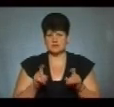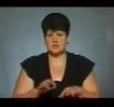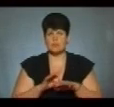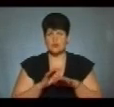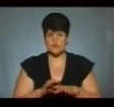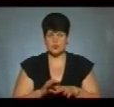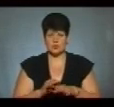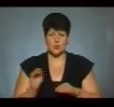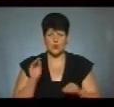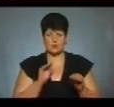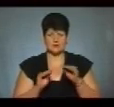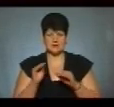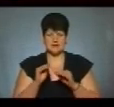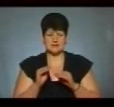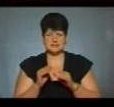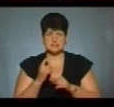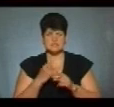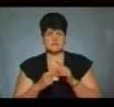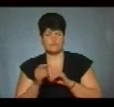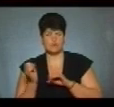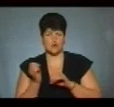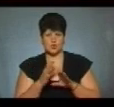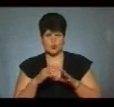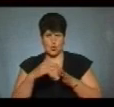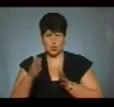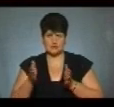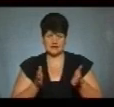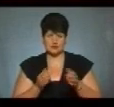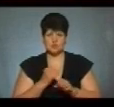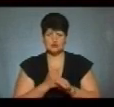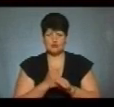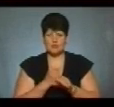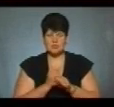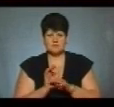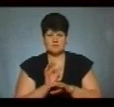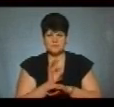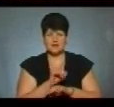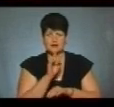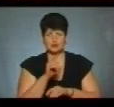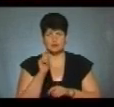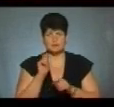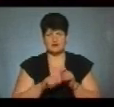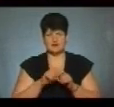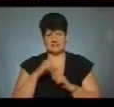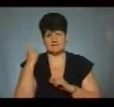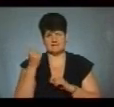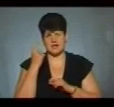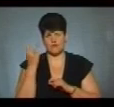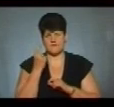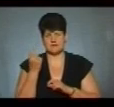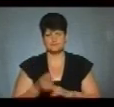проводять комплектацію зворотнього контейнеру із роботами абітурієнтів. Їх перевірятимуть у Харкові.